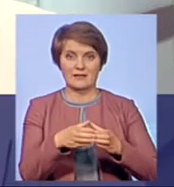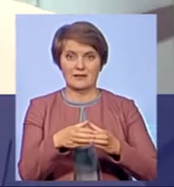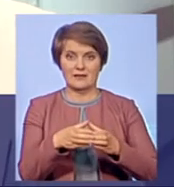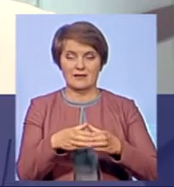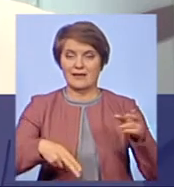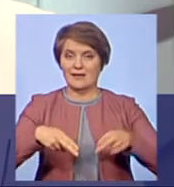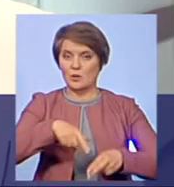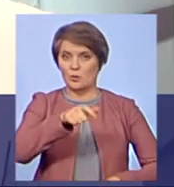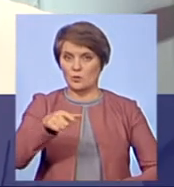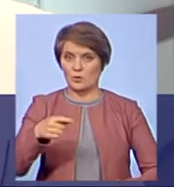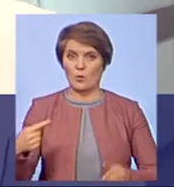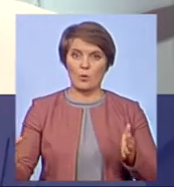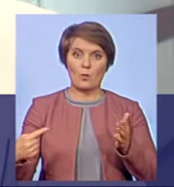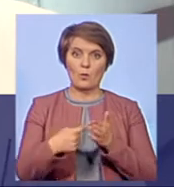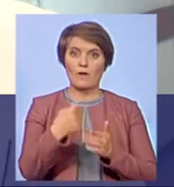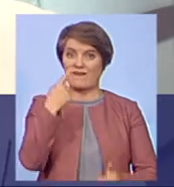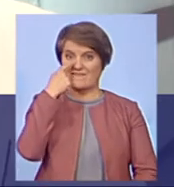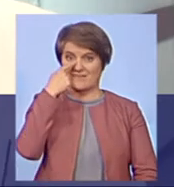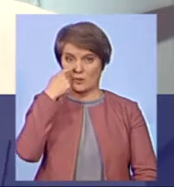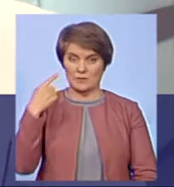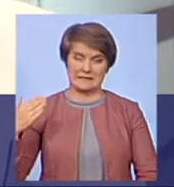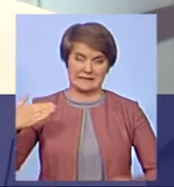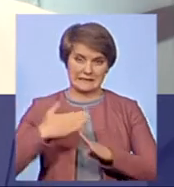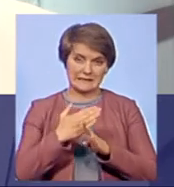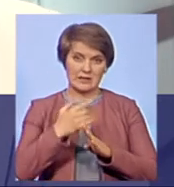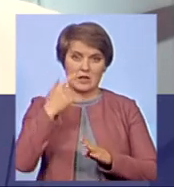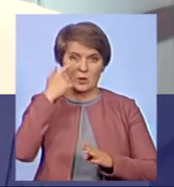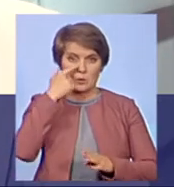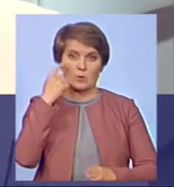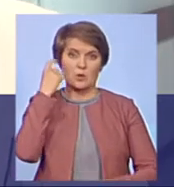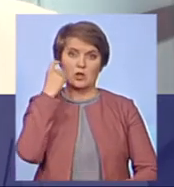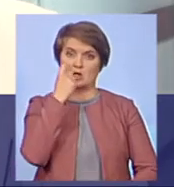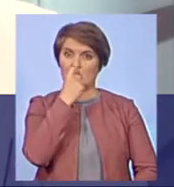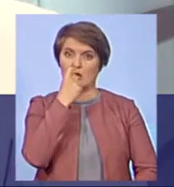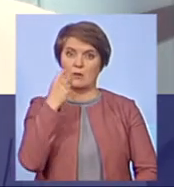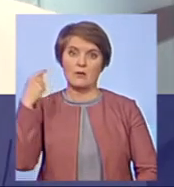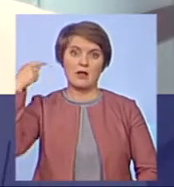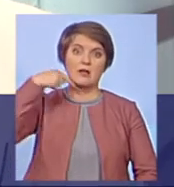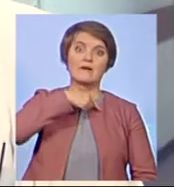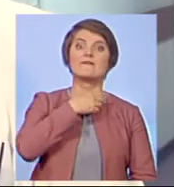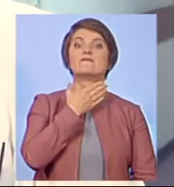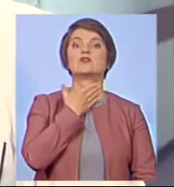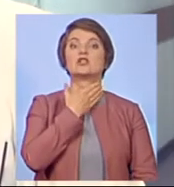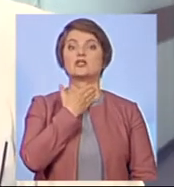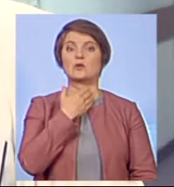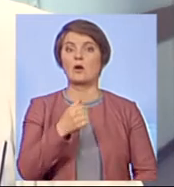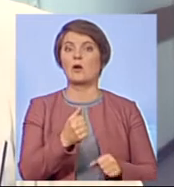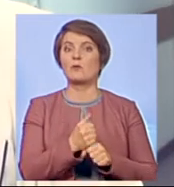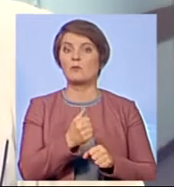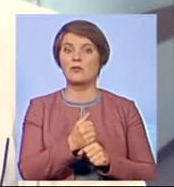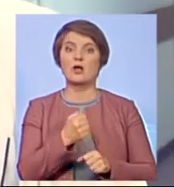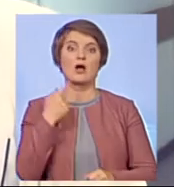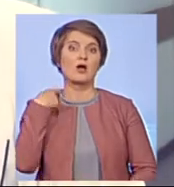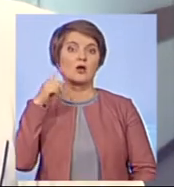Куля зайшла в ділянку носа, розбила кістки носа, розбила щелепну кістку. Пішла донизу в шию і зупинилася біля другого шийного